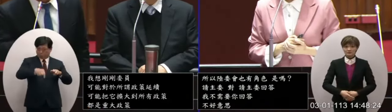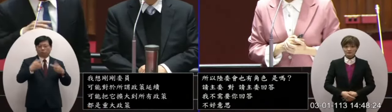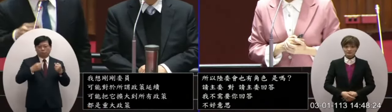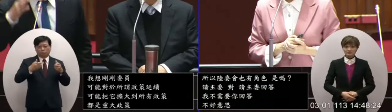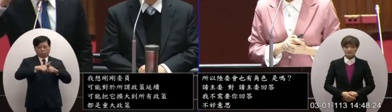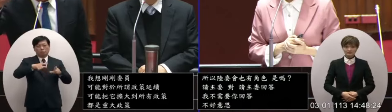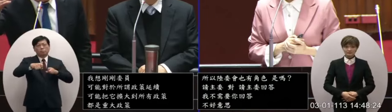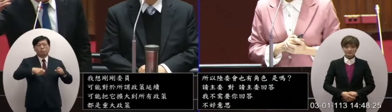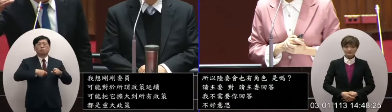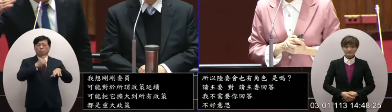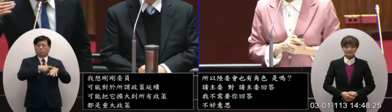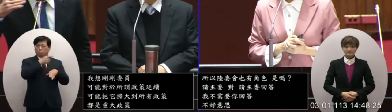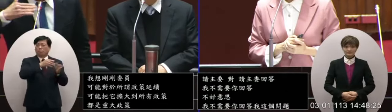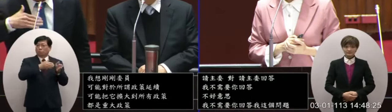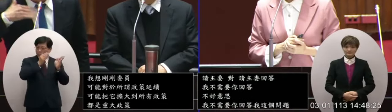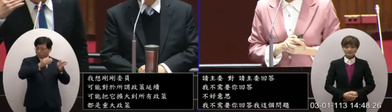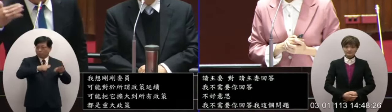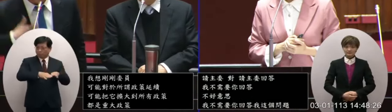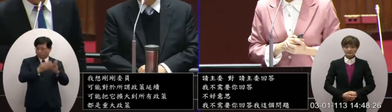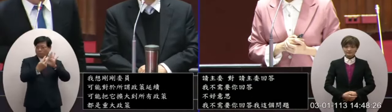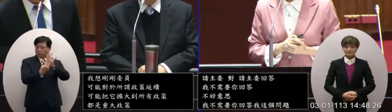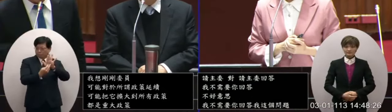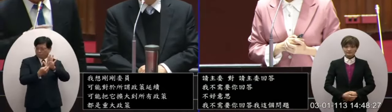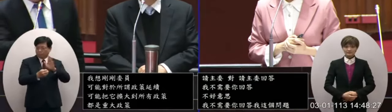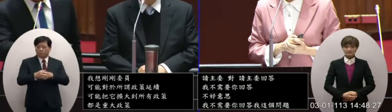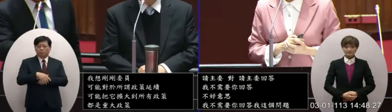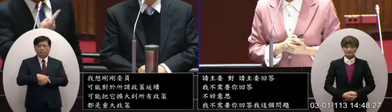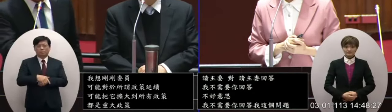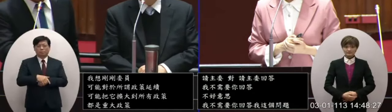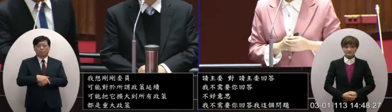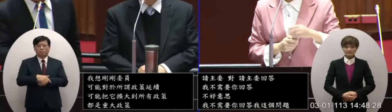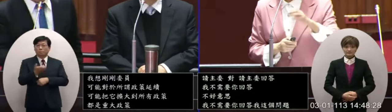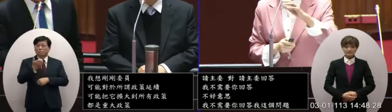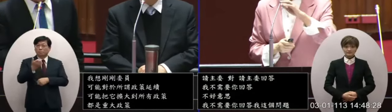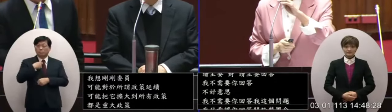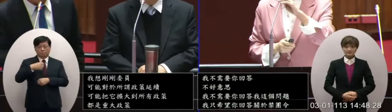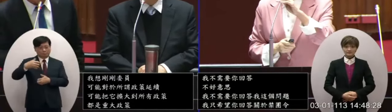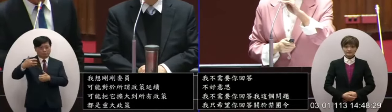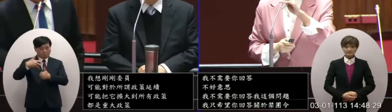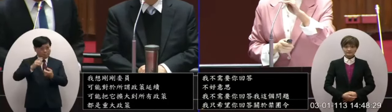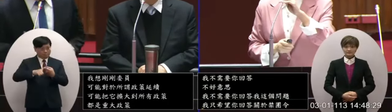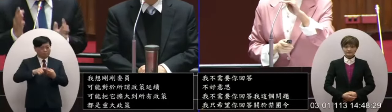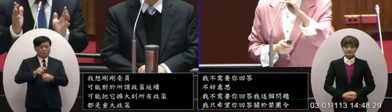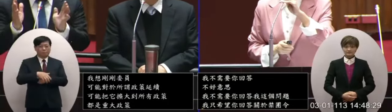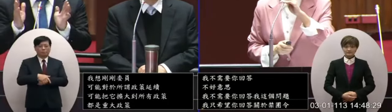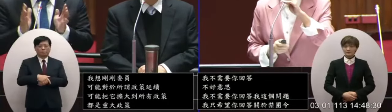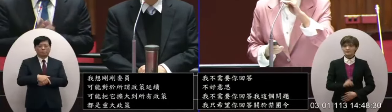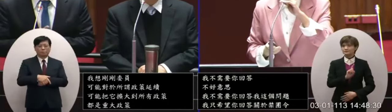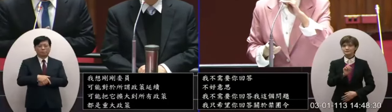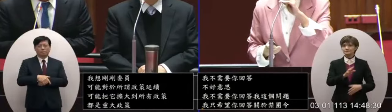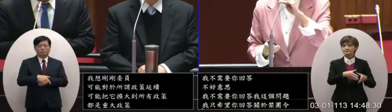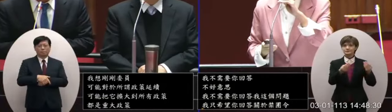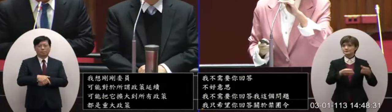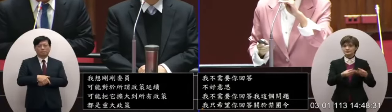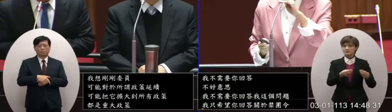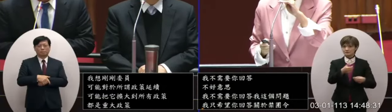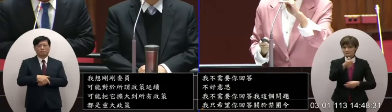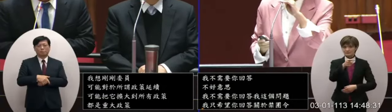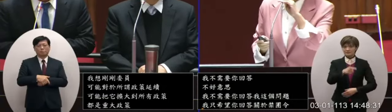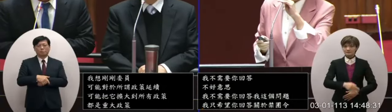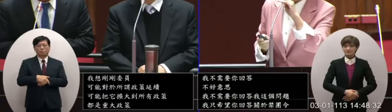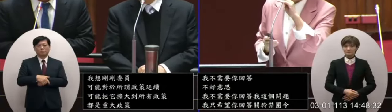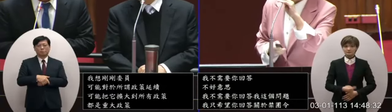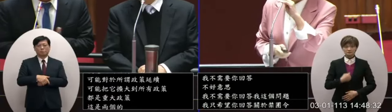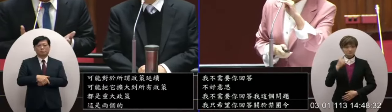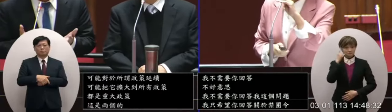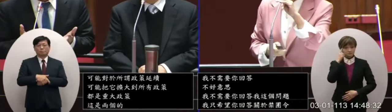嘛，所以我要从重是不是重大政策开始做这个刚刚的解释嘛，对不对？ 不用了，第一个好，谢谢您。我想